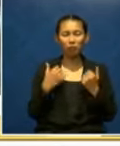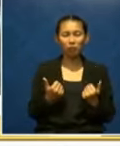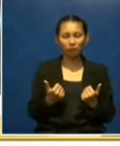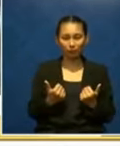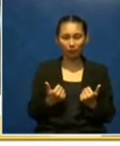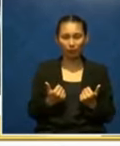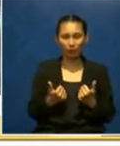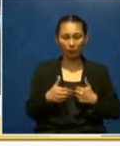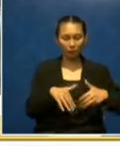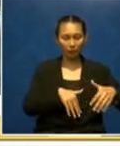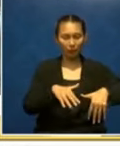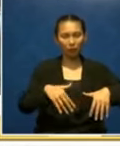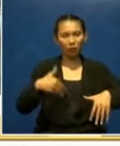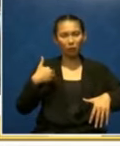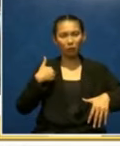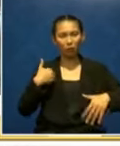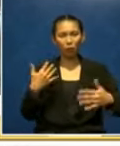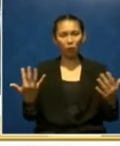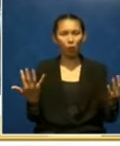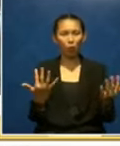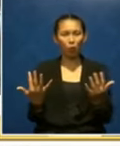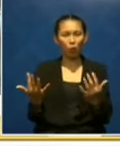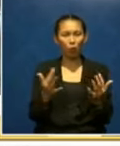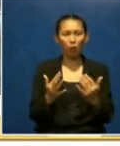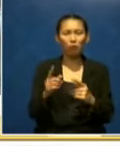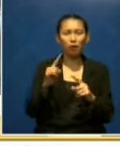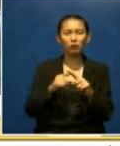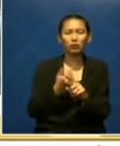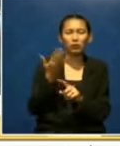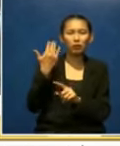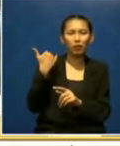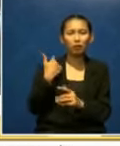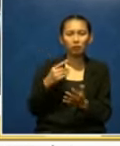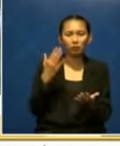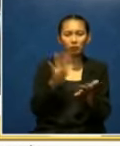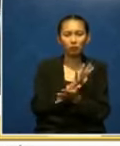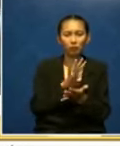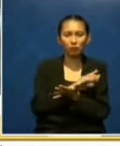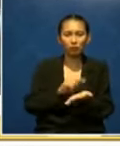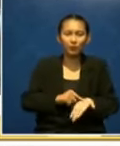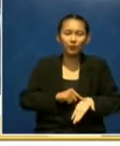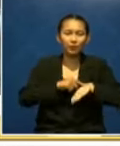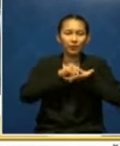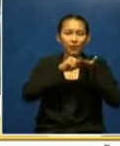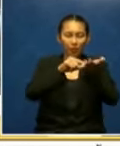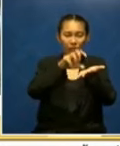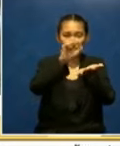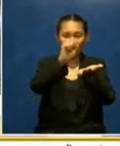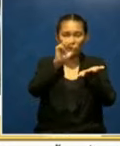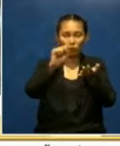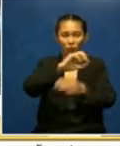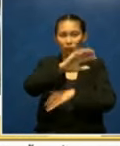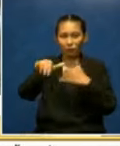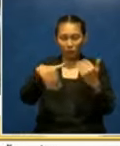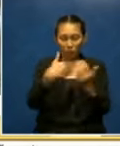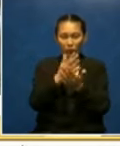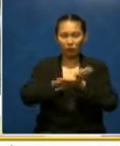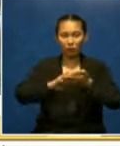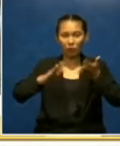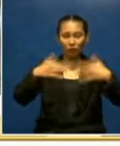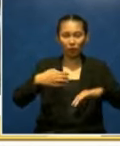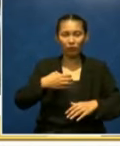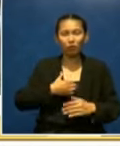พี่น้องประชาชนได้เดินทางมาถึงสภาวิทยานราษฎรเมื่อเดือนที่แล้วและได้ยื่นหนังสือกับสภาผู้แทนราษฎรเรียบร้อยแล้วค่ะดิฉัน